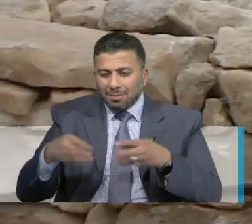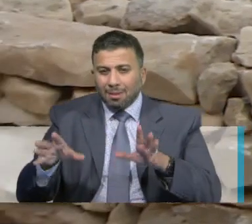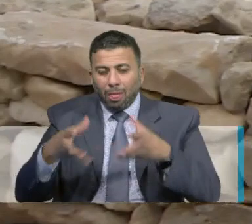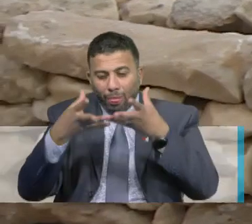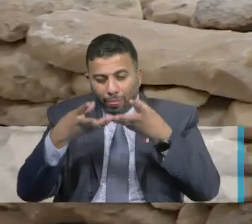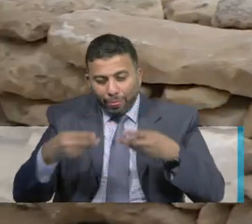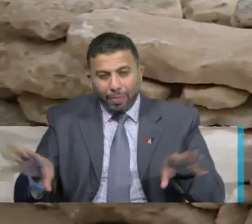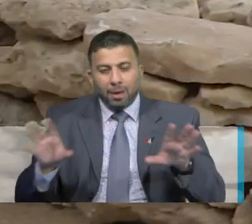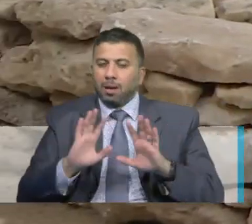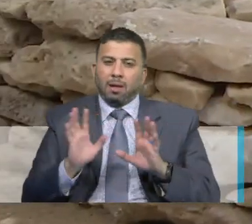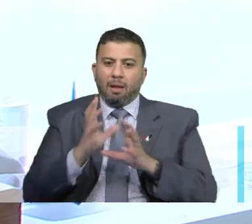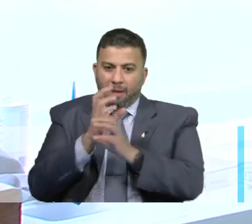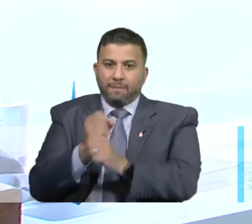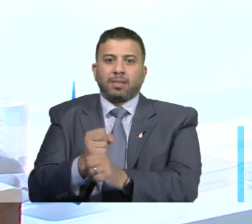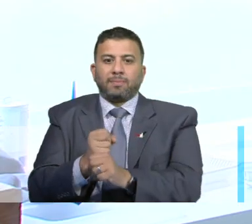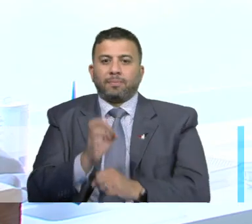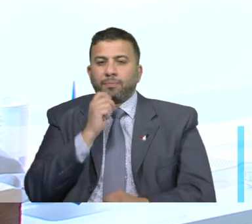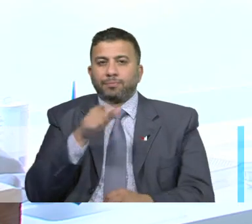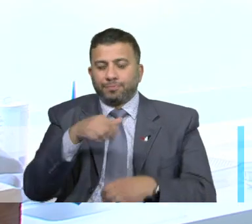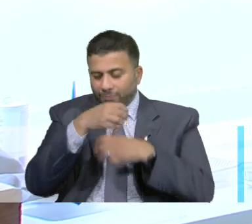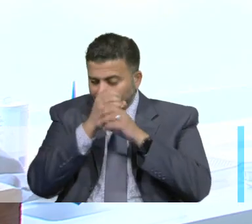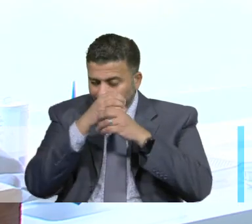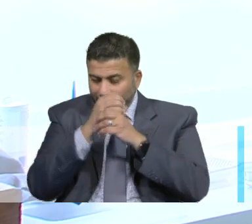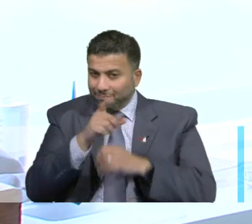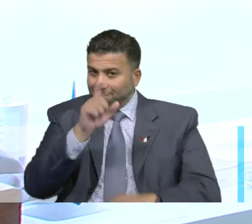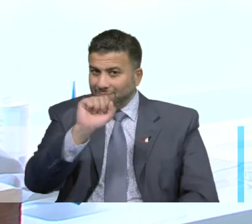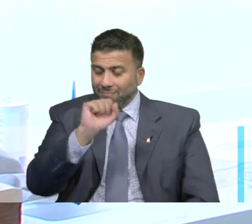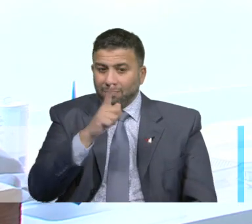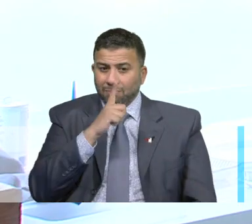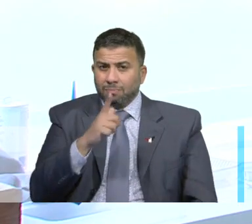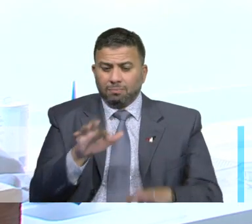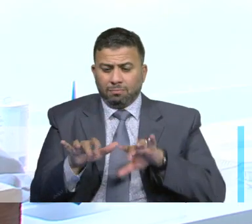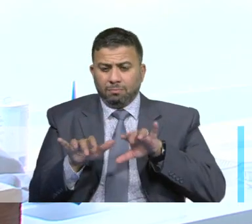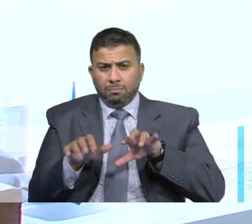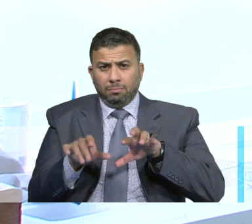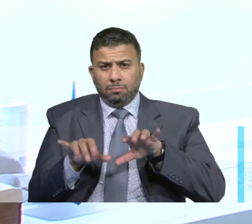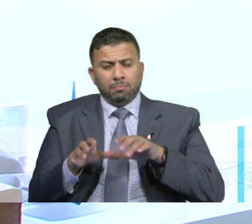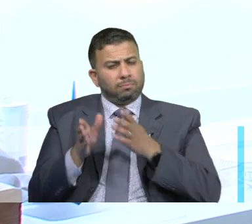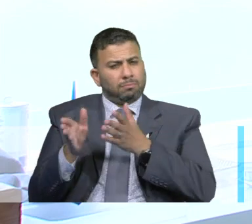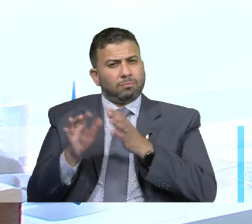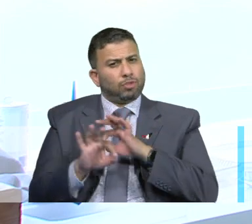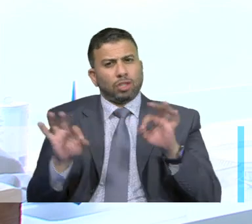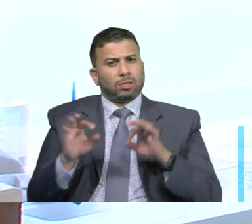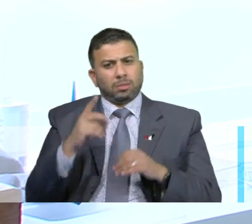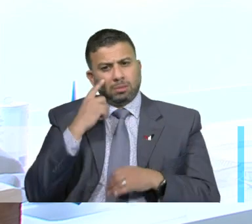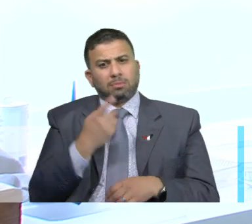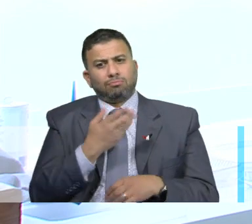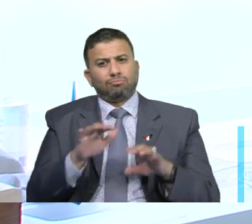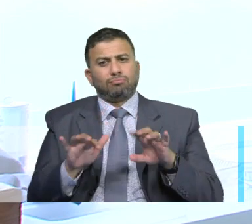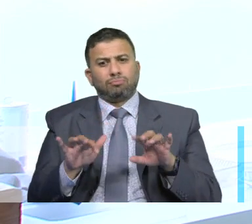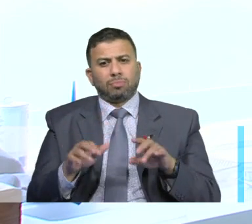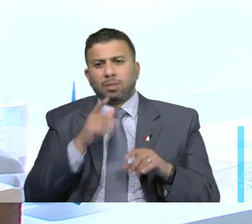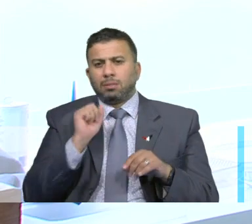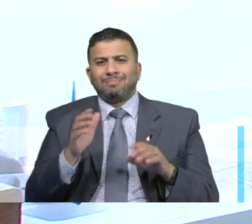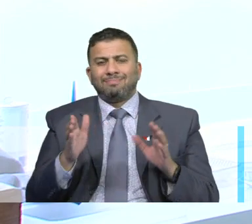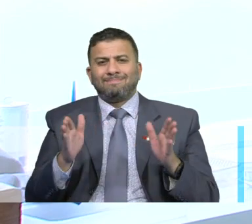للانهيار. طبعاً المختبر بعدة أجهزة مهمة. هناك في عندنا